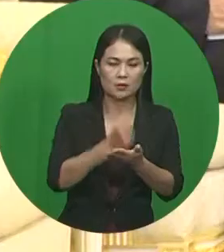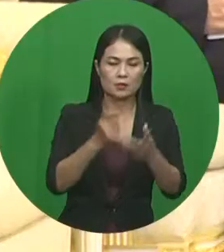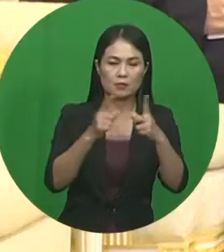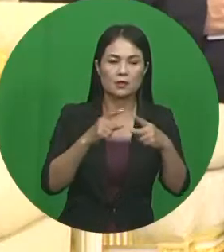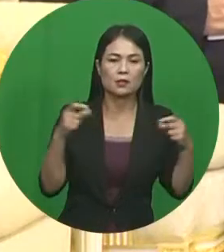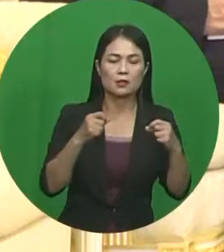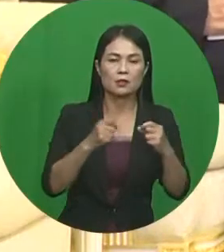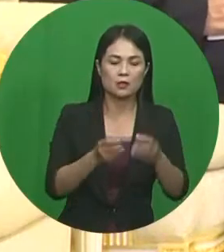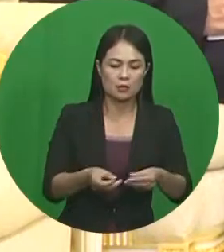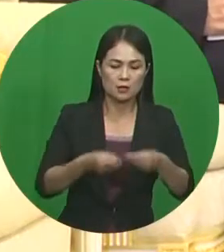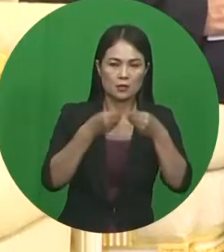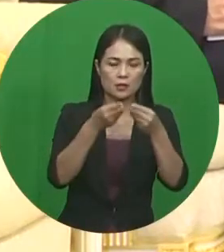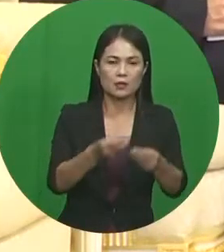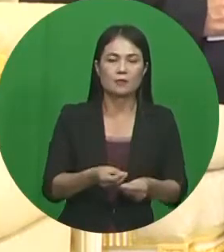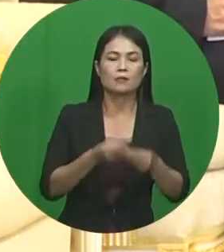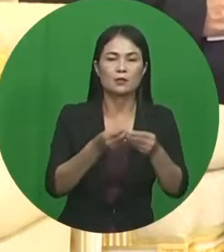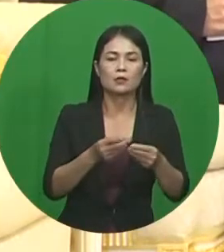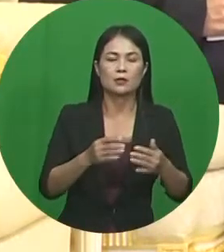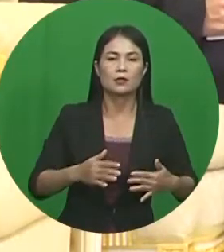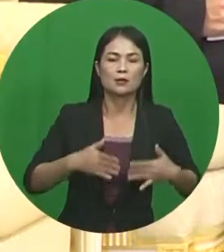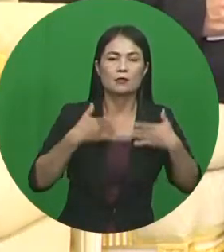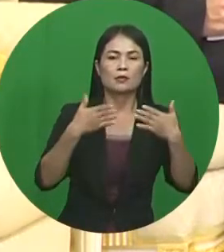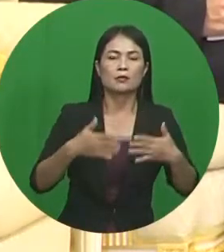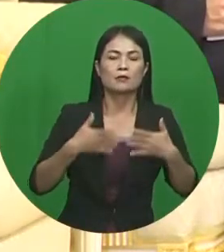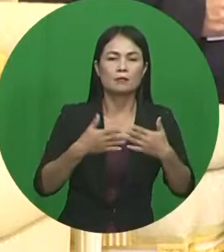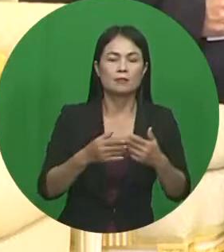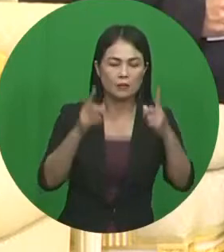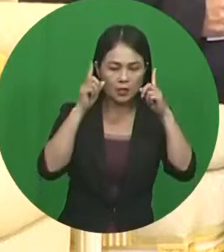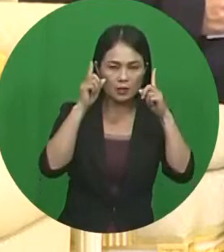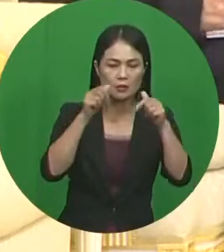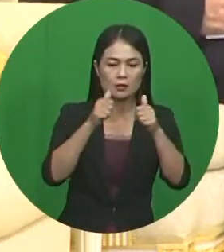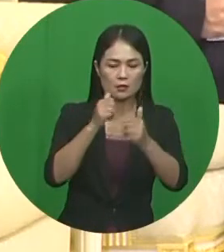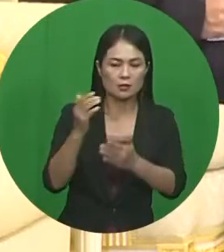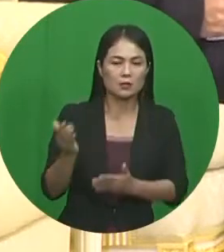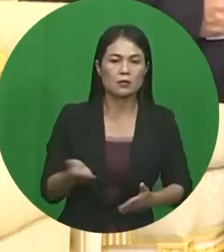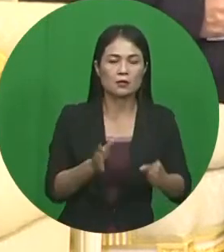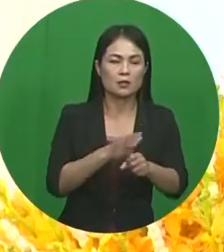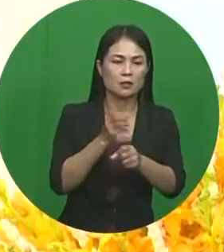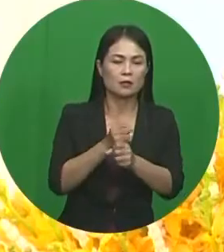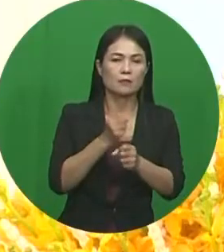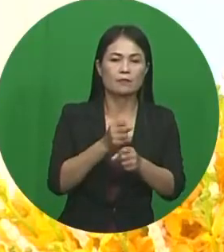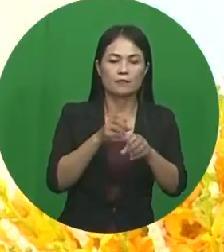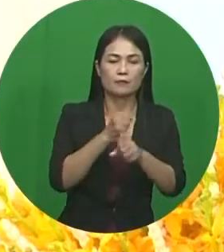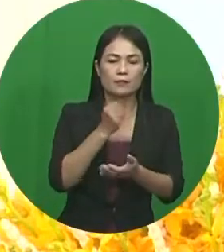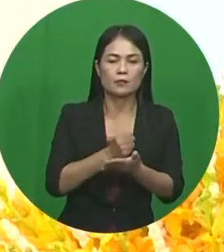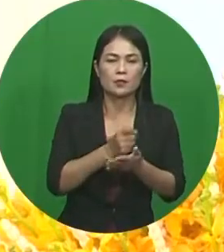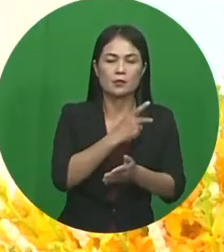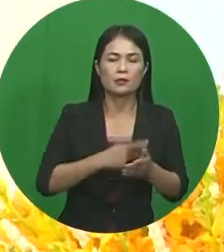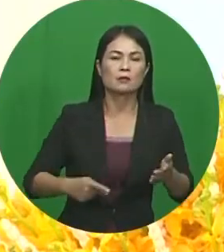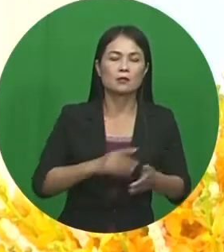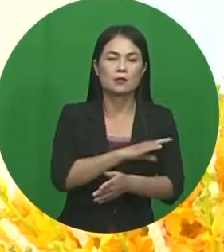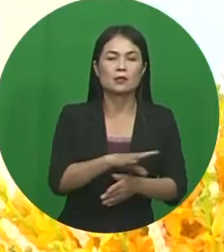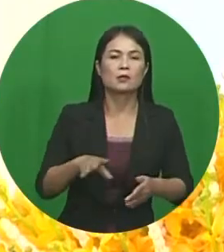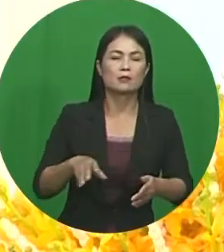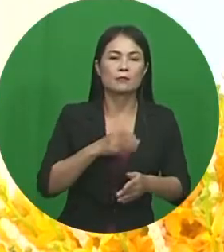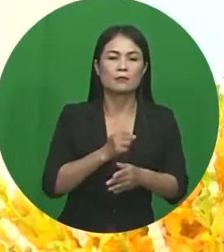ប៉ុនបានថ្វាយនូវមនោសញ្ចេតនារំភើបរីករាយដោយអាដាមបានអញ្ជើញមកបំពេញភារកិច្ចការទូតនៅព្រះរាជាណាចក្រកម្ពុ